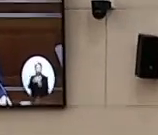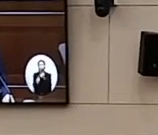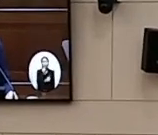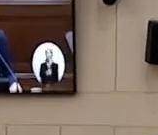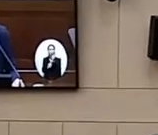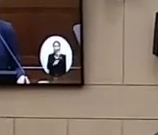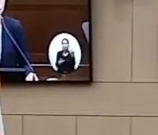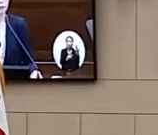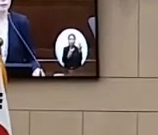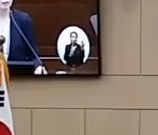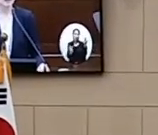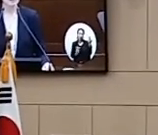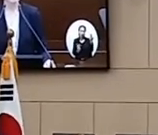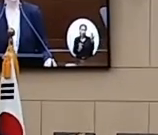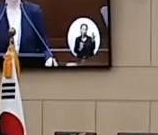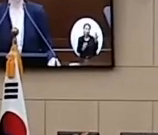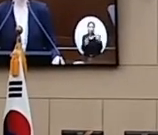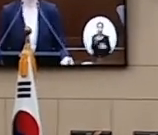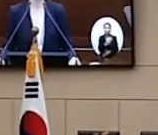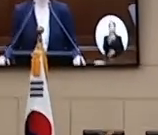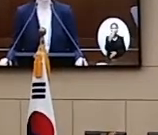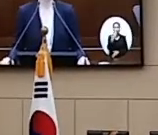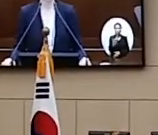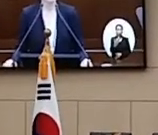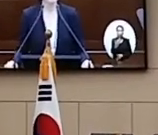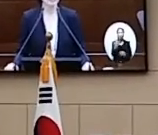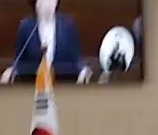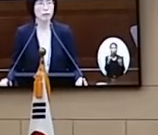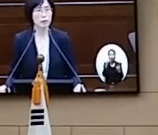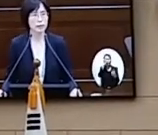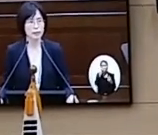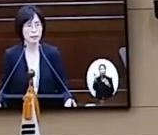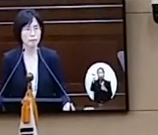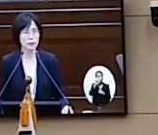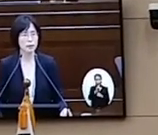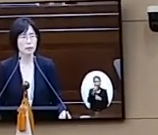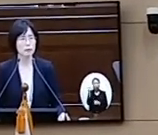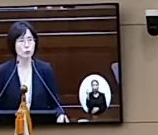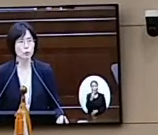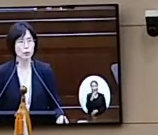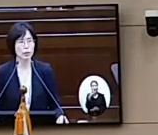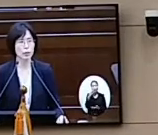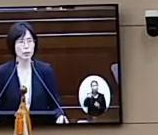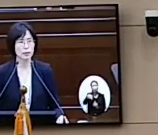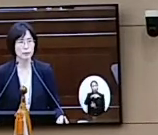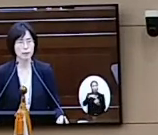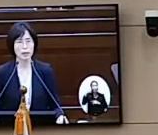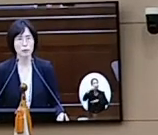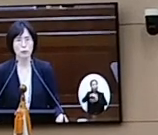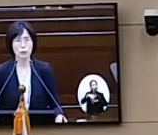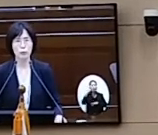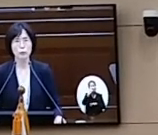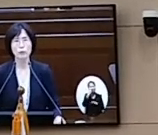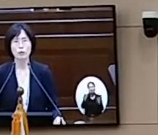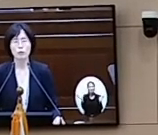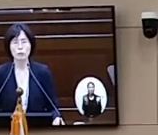의회운영위원회는 8월 30일 2019년도 제2회 추가경정예산안 및 기금운용기획안을